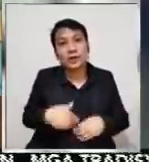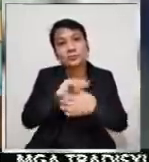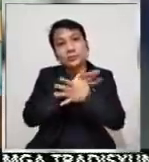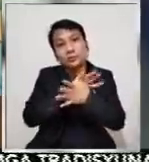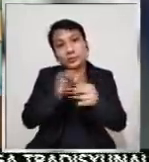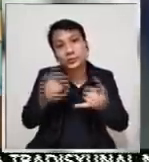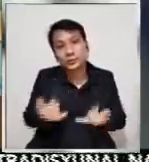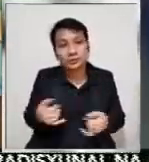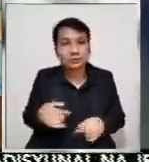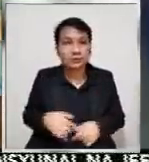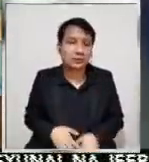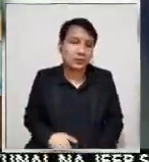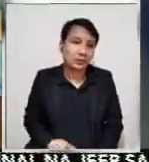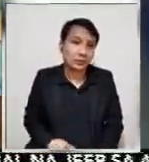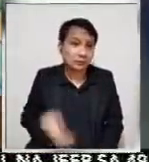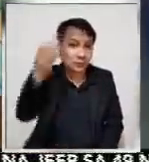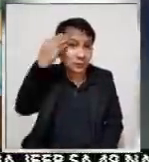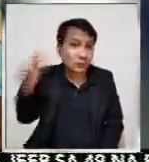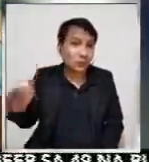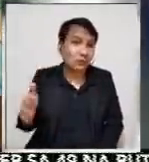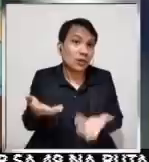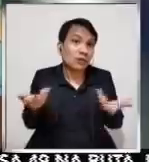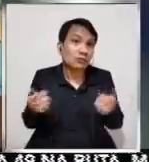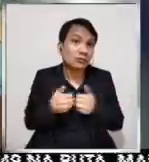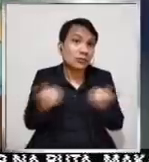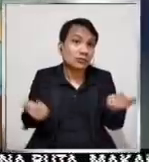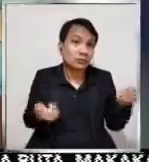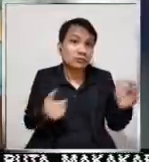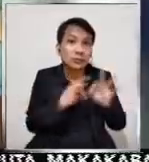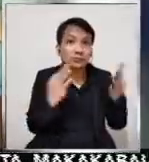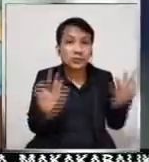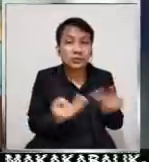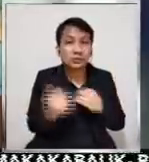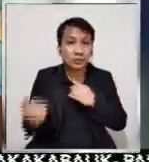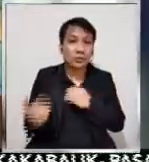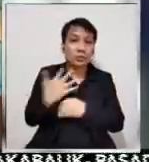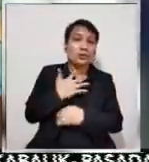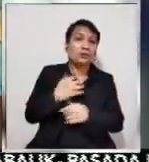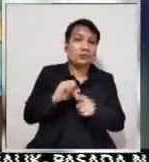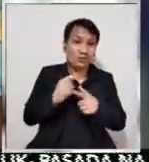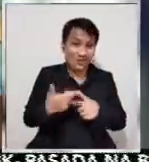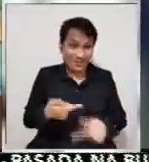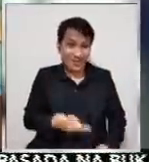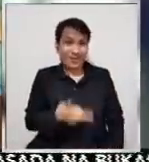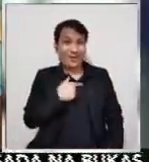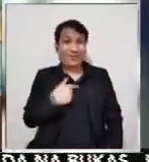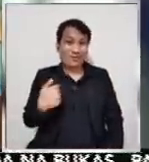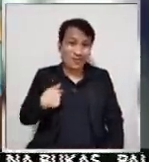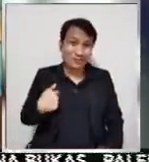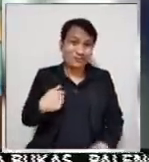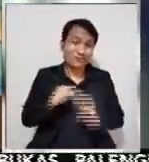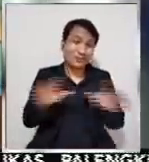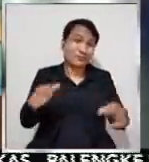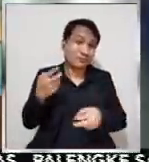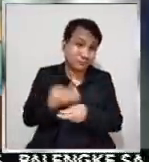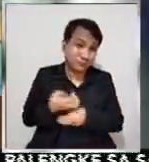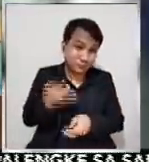alam kung yung pamilya natin magka-ano o tayo pa. Kaya nakapahirap talaga. Mas maganda